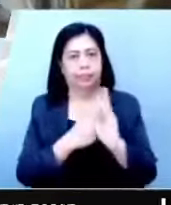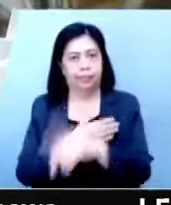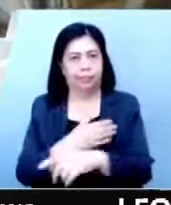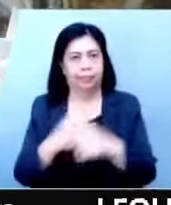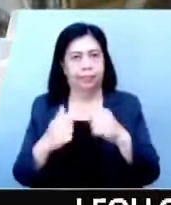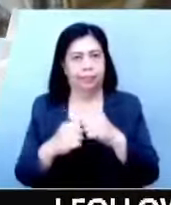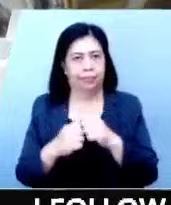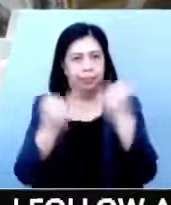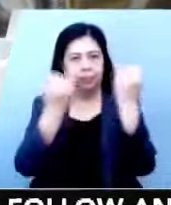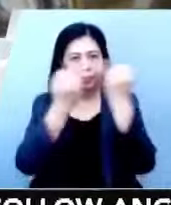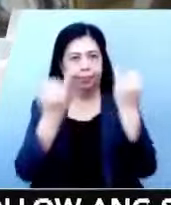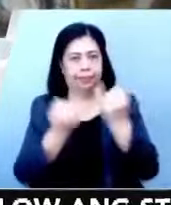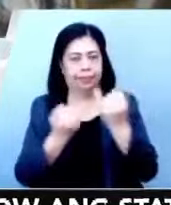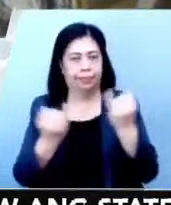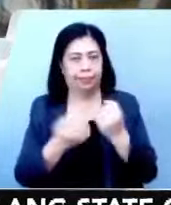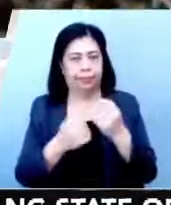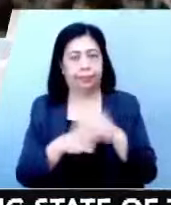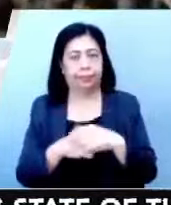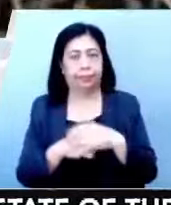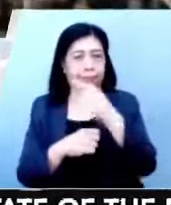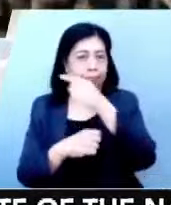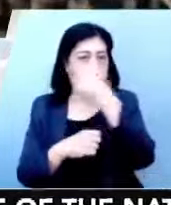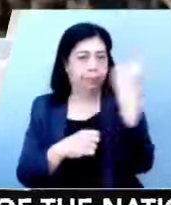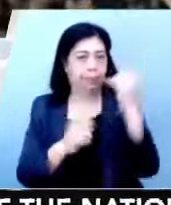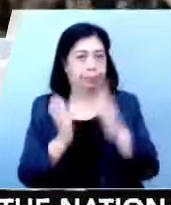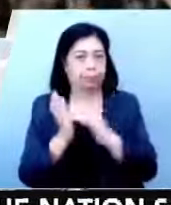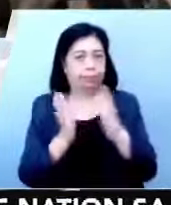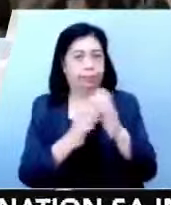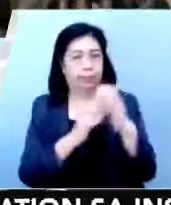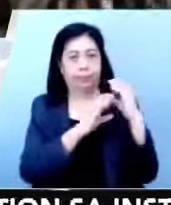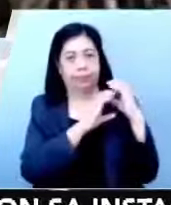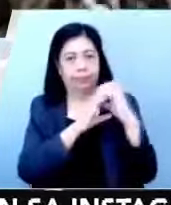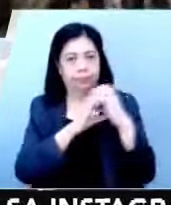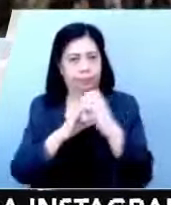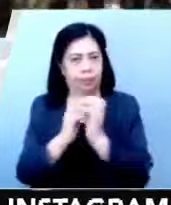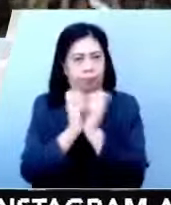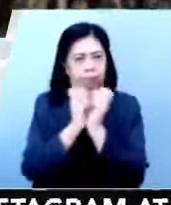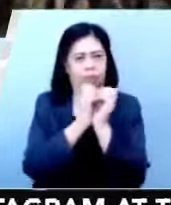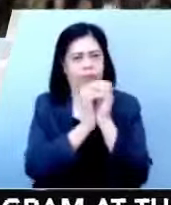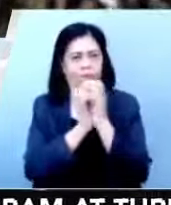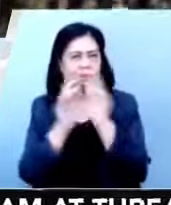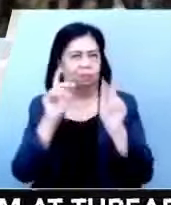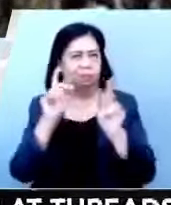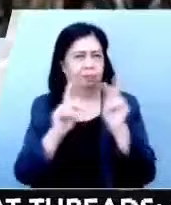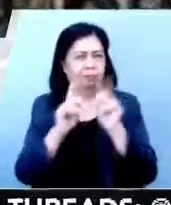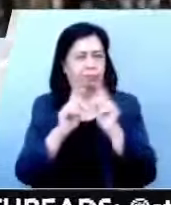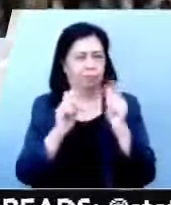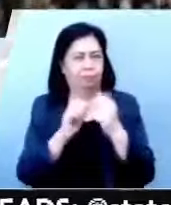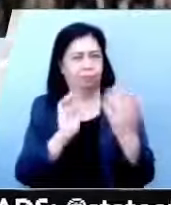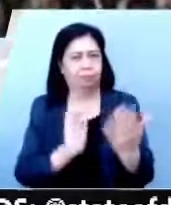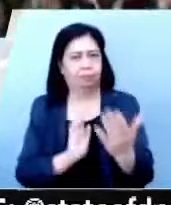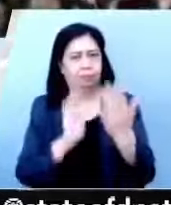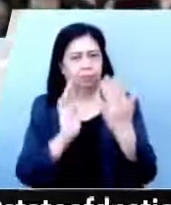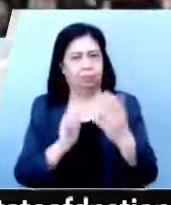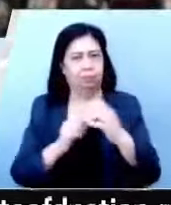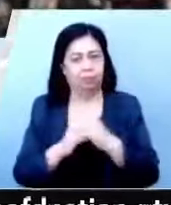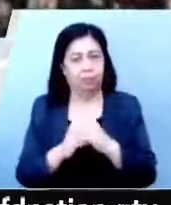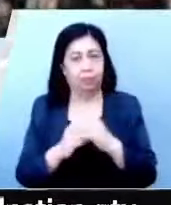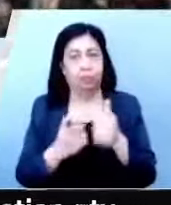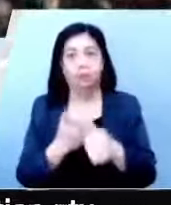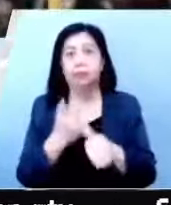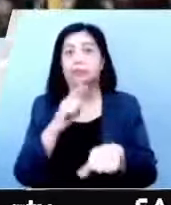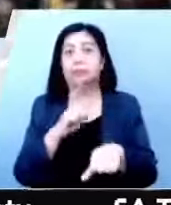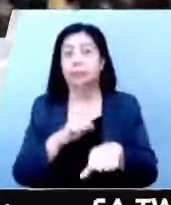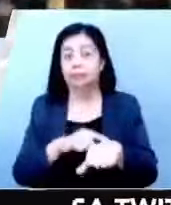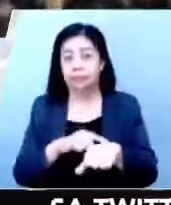ng mahal na poong itim na Nazareno. Hindi magkamayaw ang mga deboto sa pagsalubong sa imahin na sa unang pagkakataon